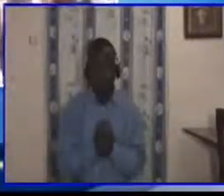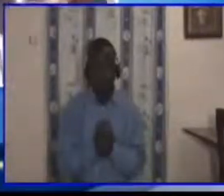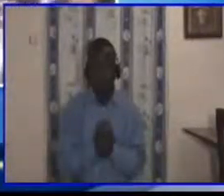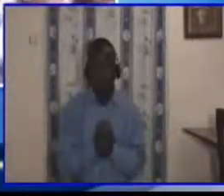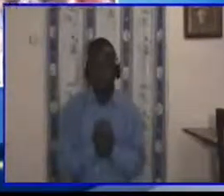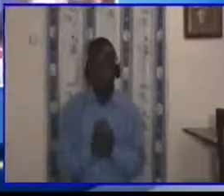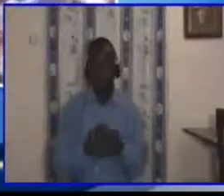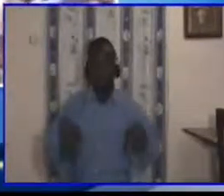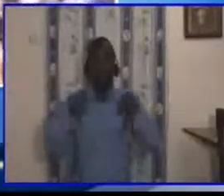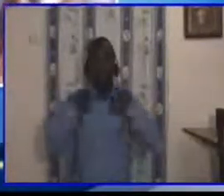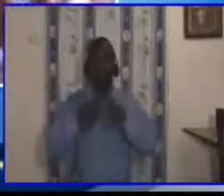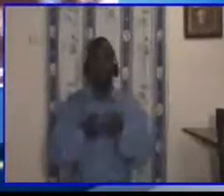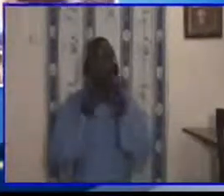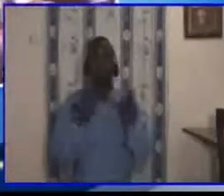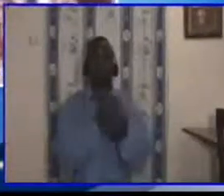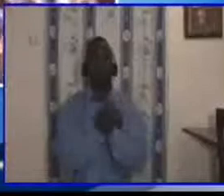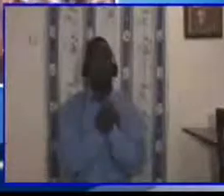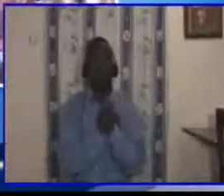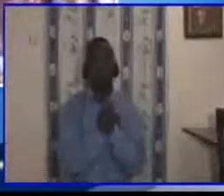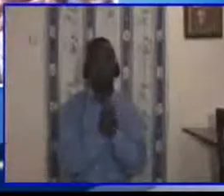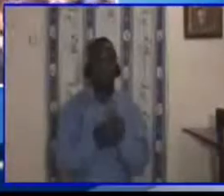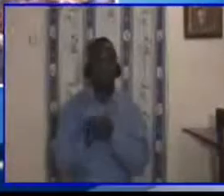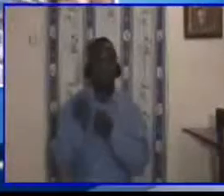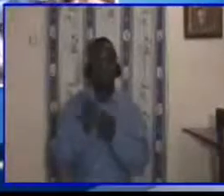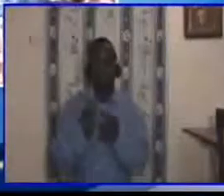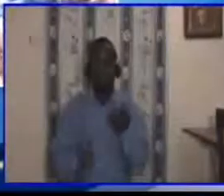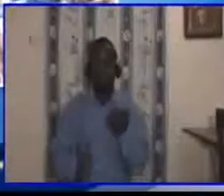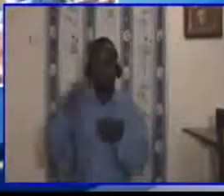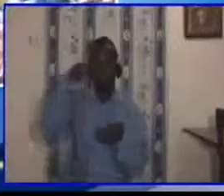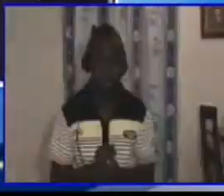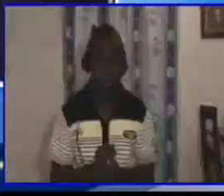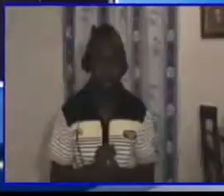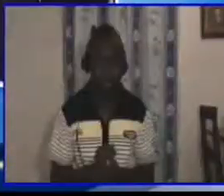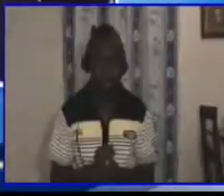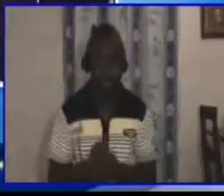quanti di voi desiderano essere nella prima resurrezione